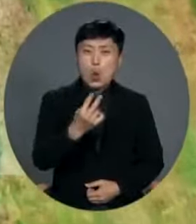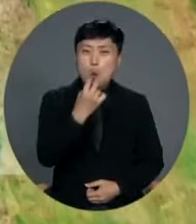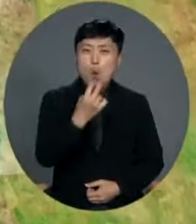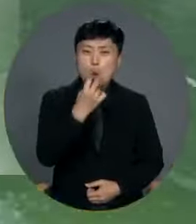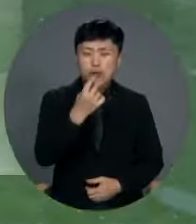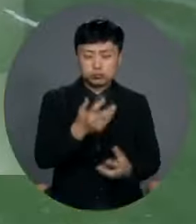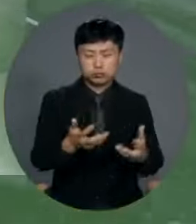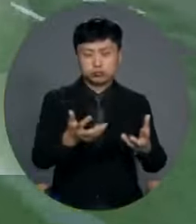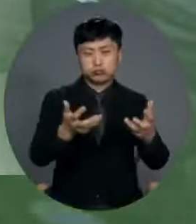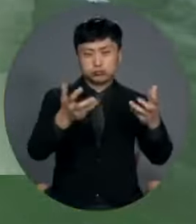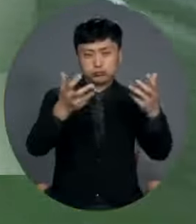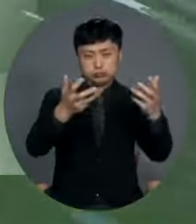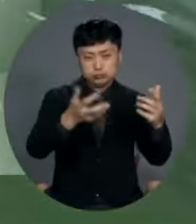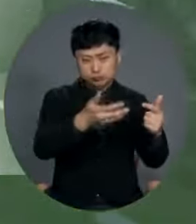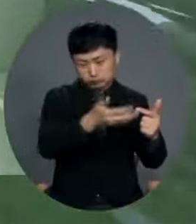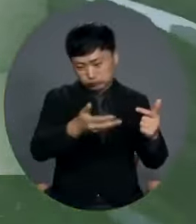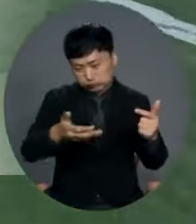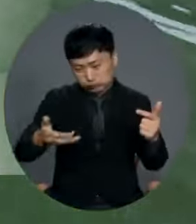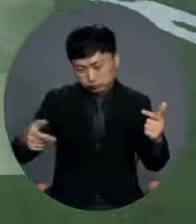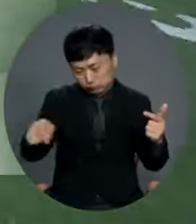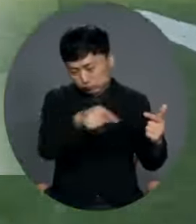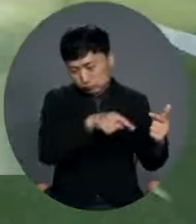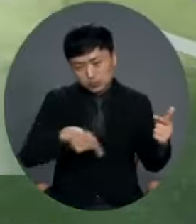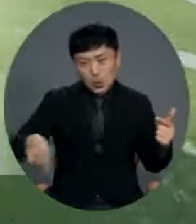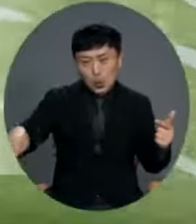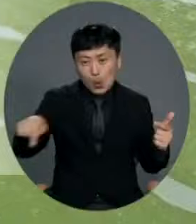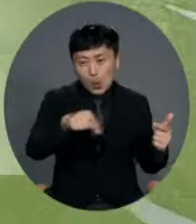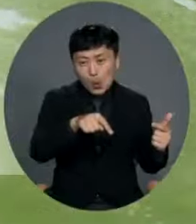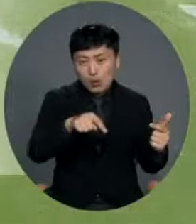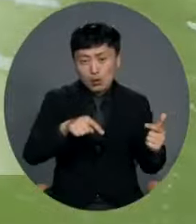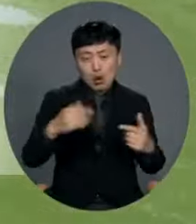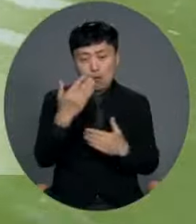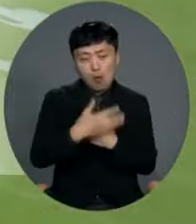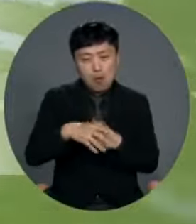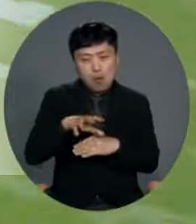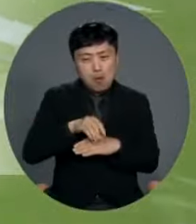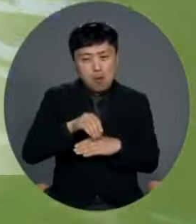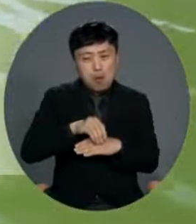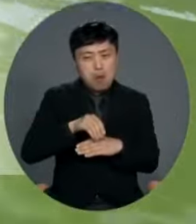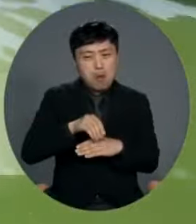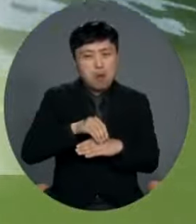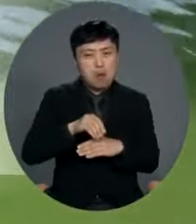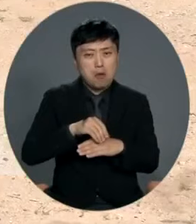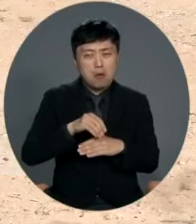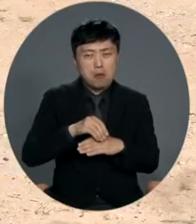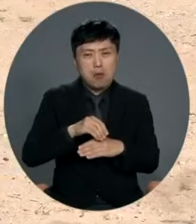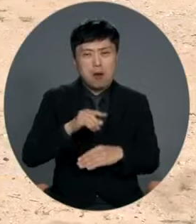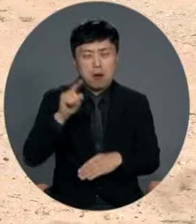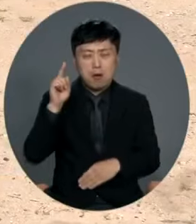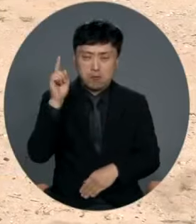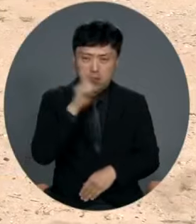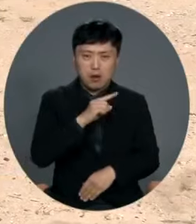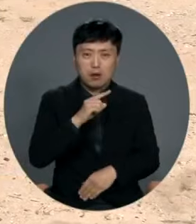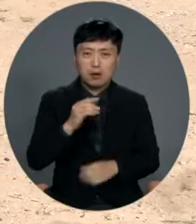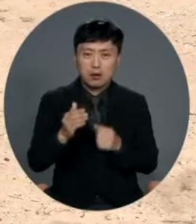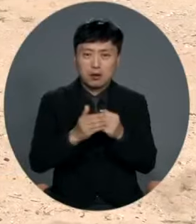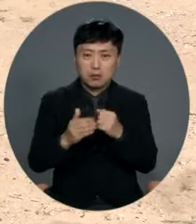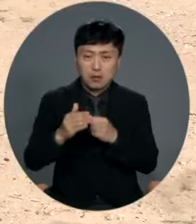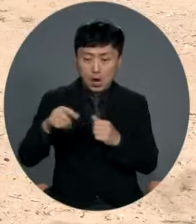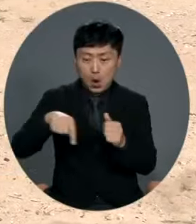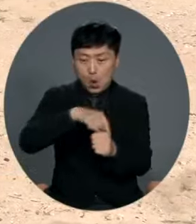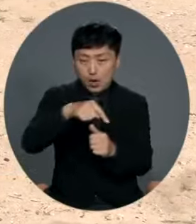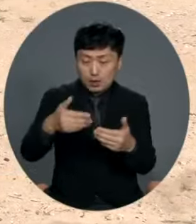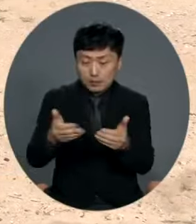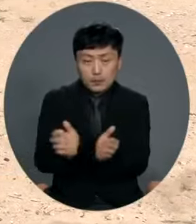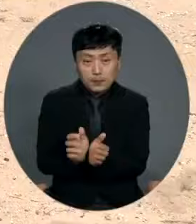형태로 낙동강 주변을 다리는 것이 확인되면서 인체에 악영향을 미칠 수 있다는 우려가 나옵니다 실제로 환경운동